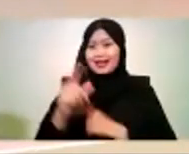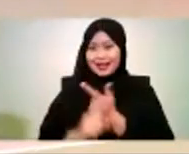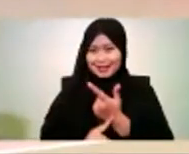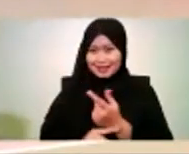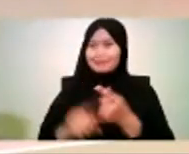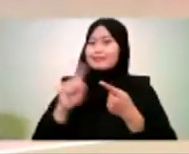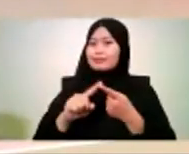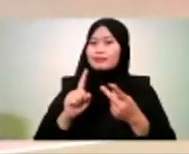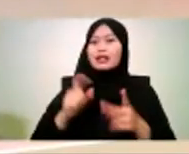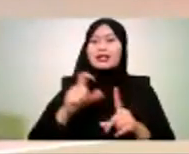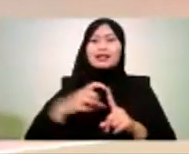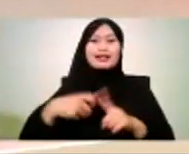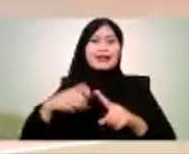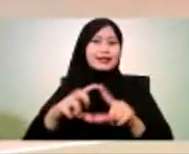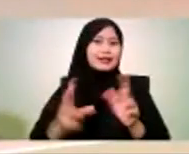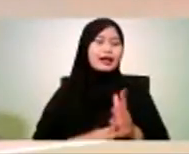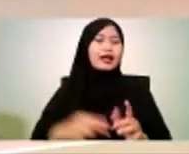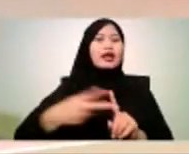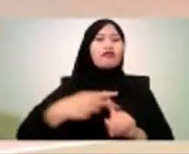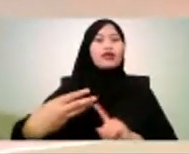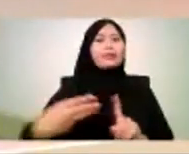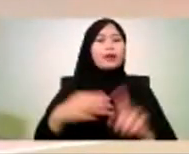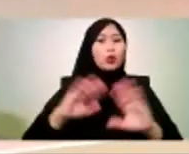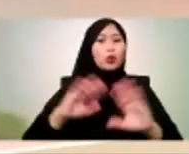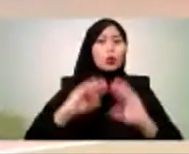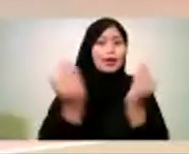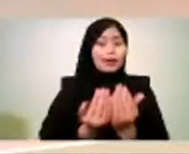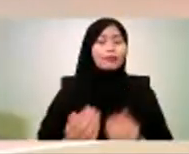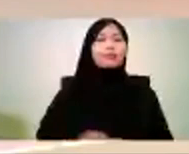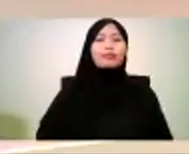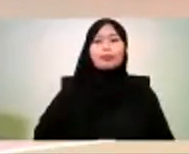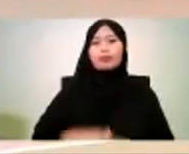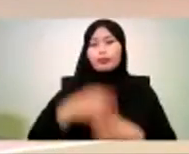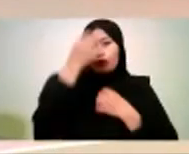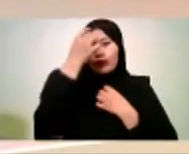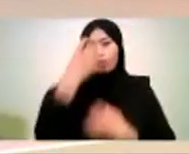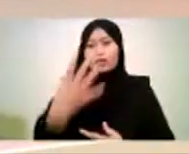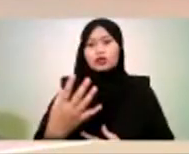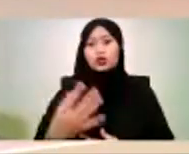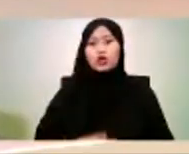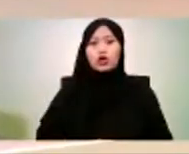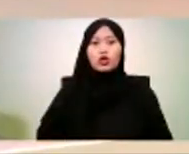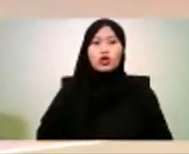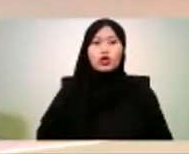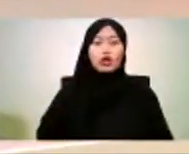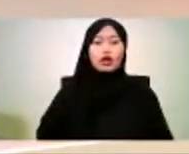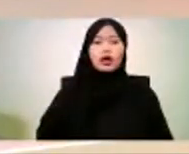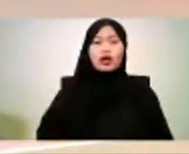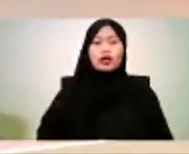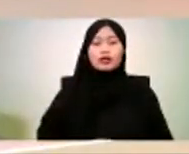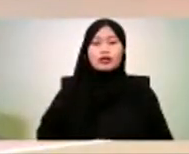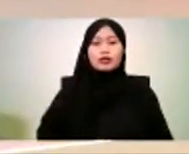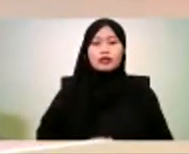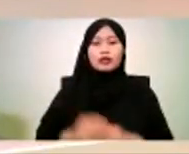kemudian Dekan Fakultas ekonomika dan bisnis Universitas Gadjah Mada Profesor Doktor Didi akhyari M koma kaca